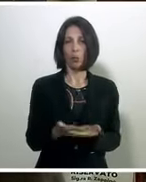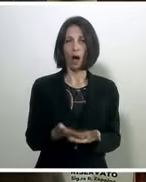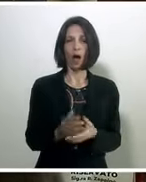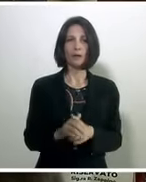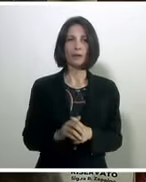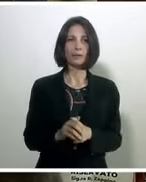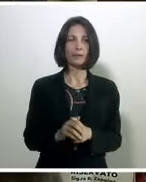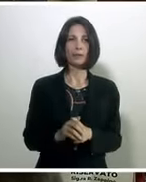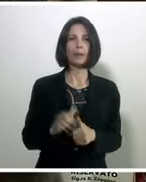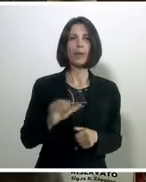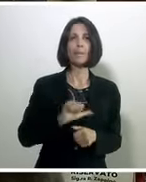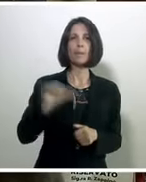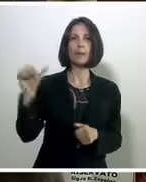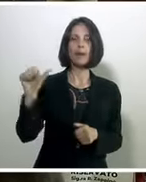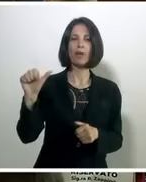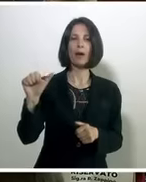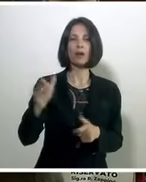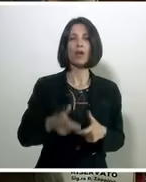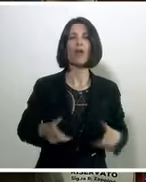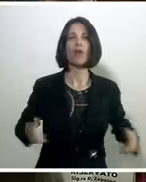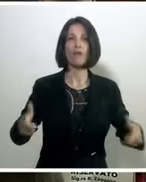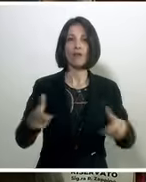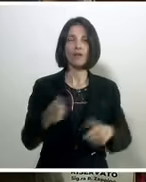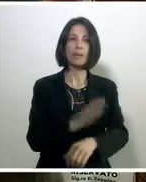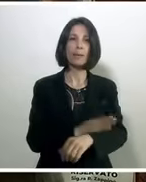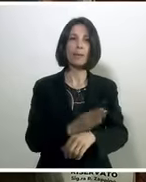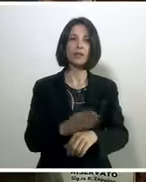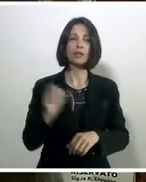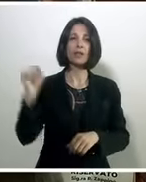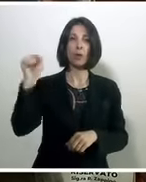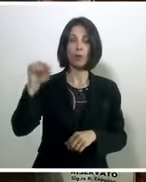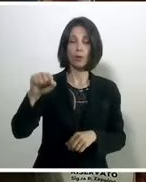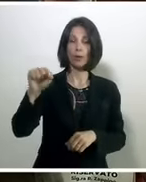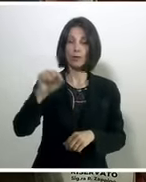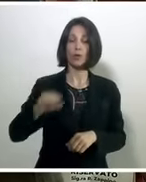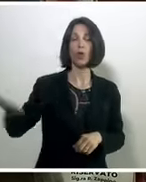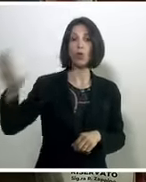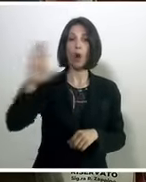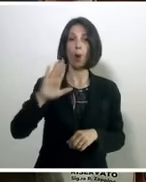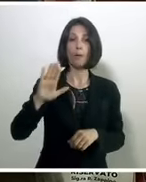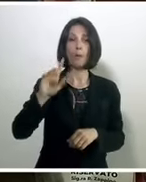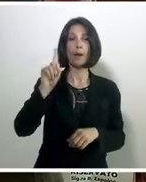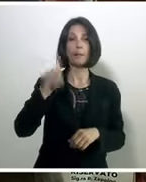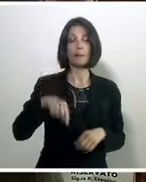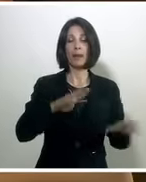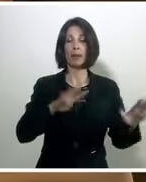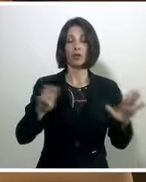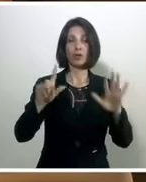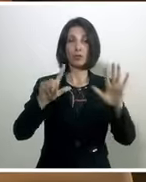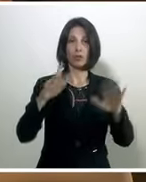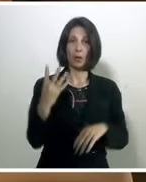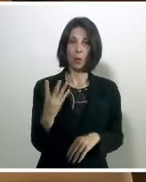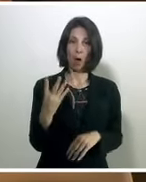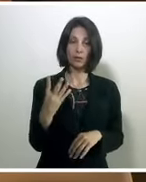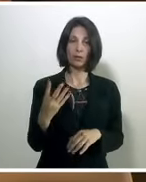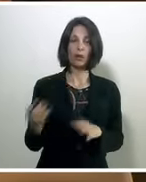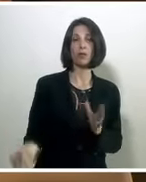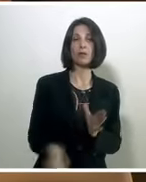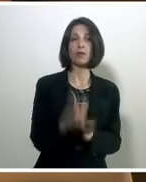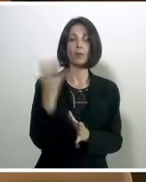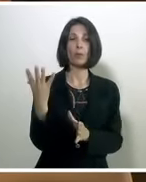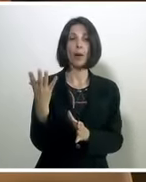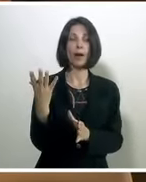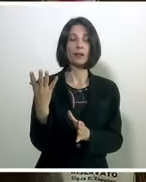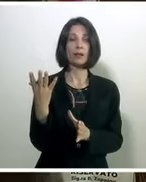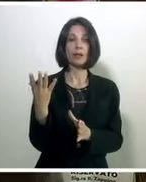nella conferenza dei partiti comunisti dell'Europa occidentale a Bruxelles nel 74 e sviluppata nell'esigenza di costruire una società socialista